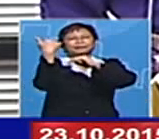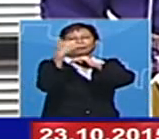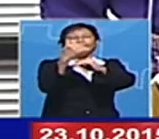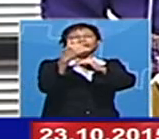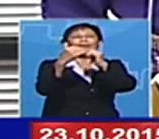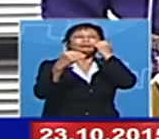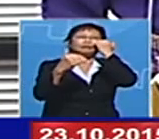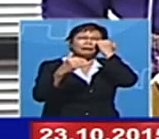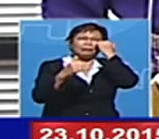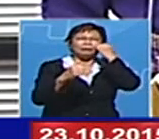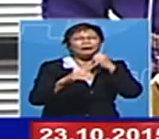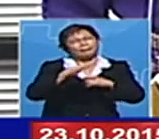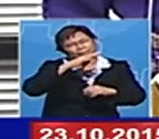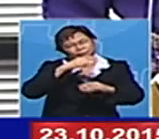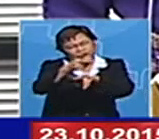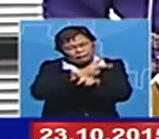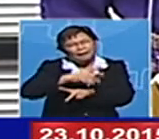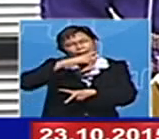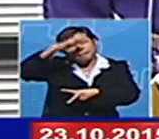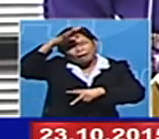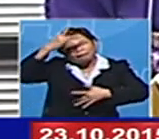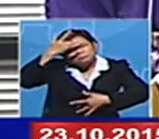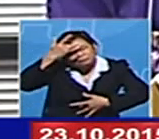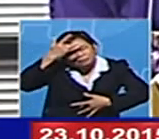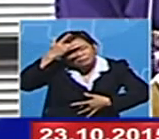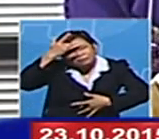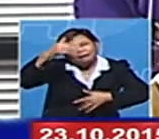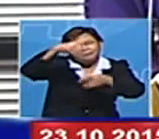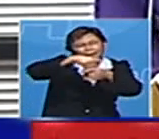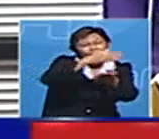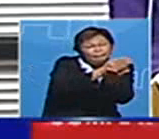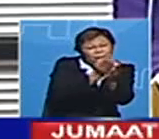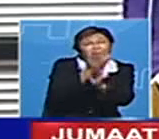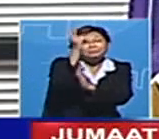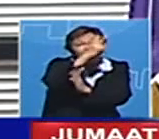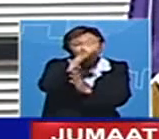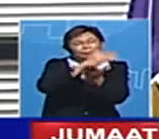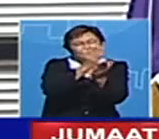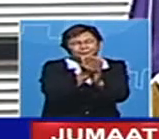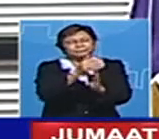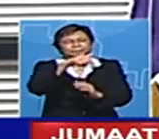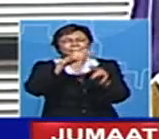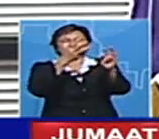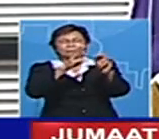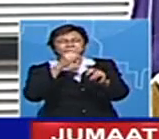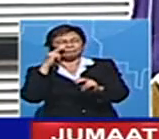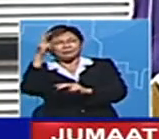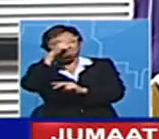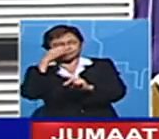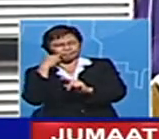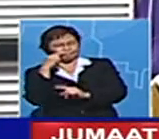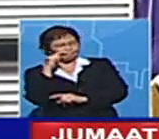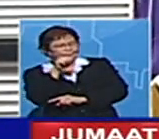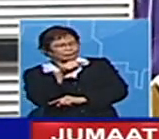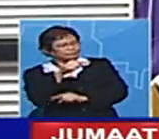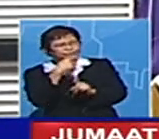kepada ibuap mereka yang sakit dalam bajet ini kerajaanemandang positif